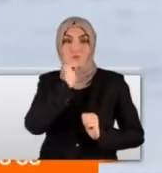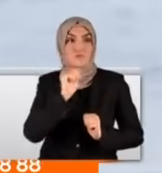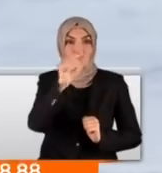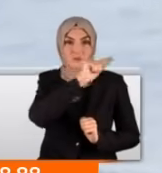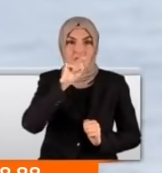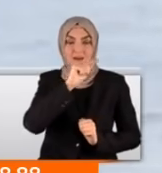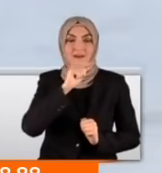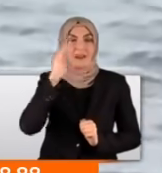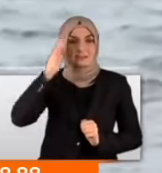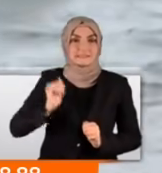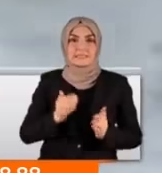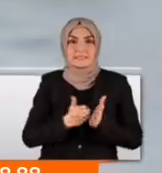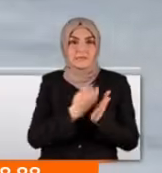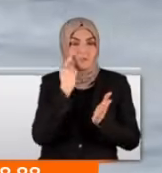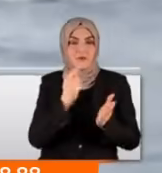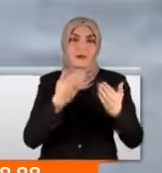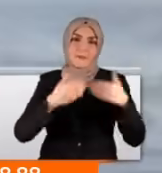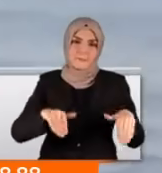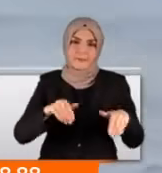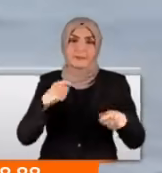gemiler Şimdilik izne bağlı